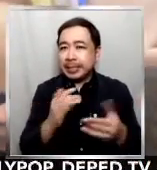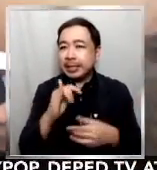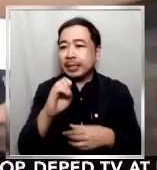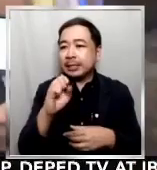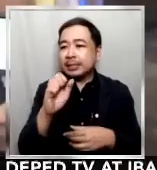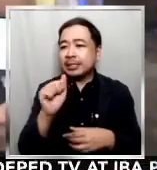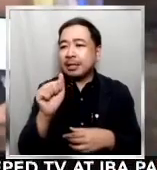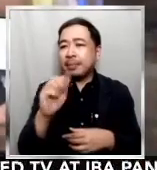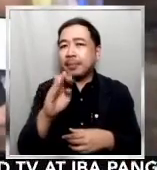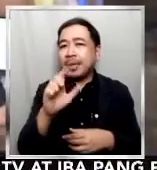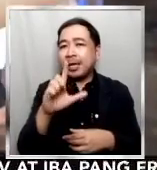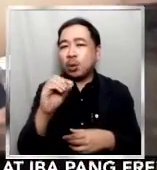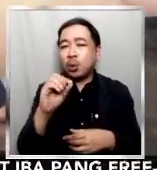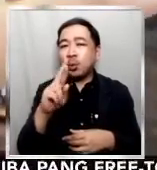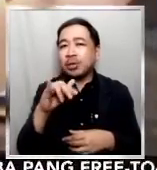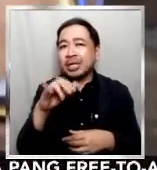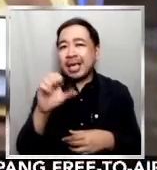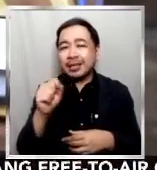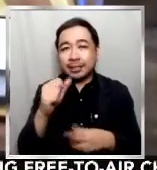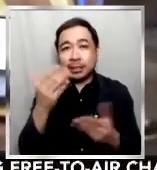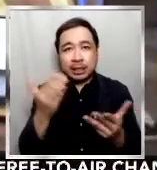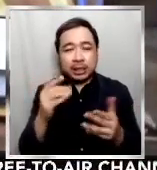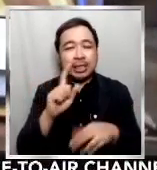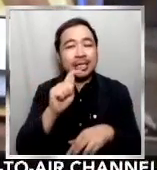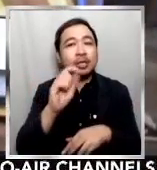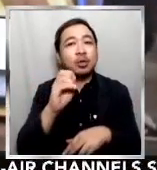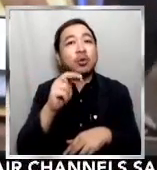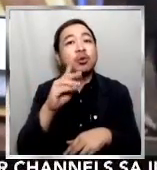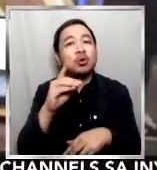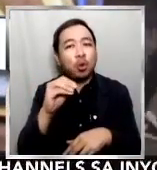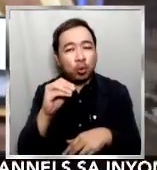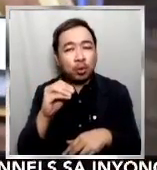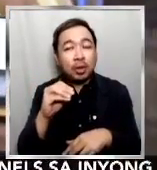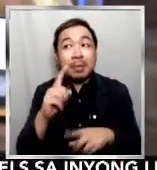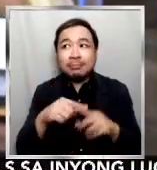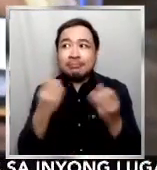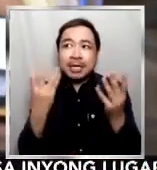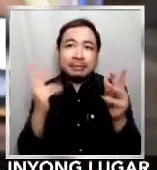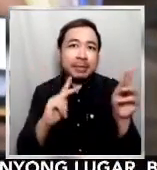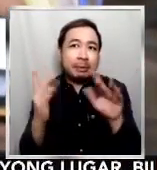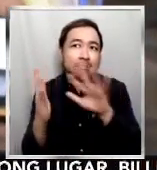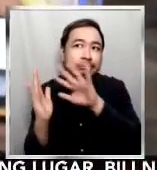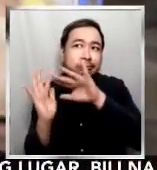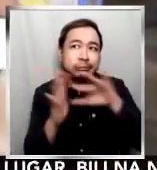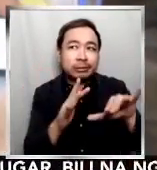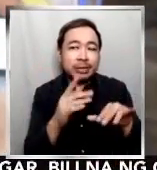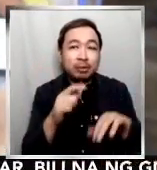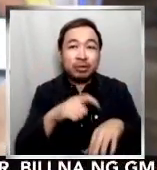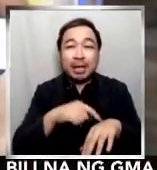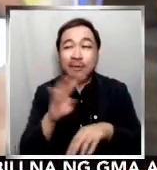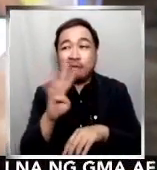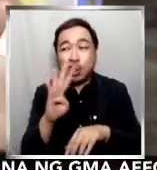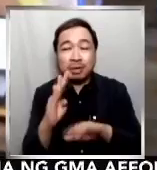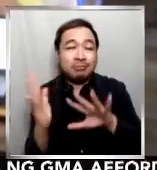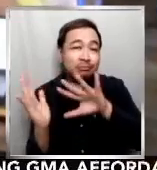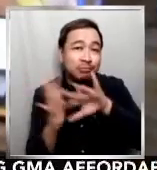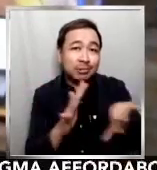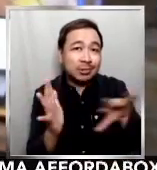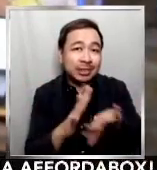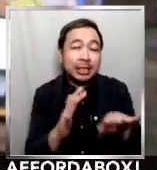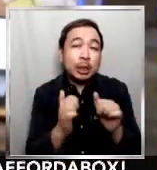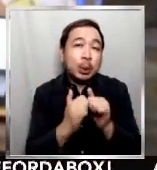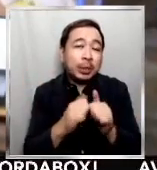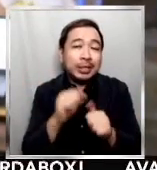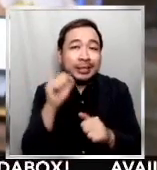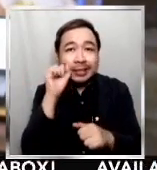Pero napakarami ng mga tao ngayon dahil nga alas 4 pa lamang ay nagsisimula na dumating ang ating mga kababayan kasama na yung mga senior citizen. At